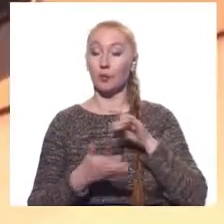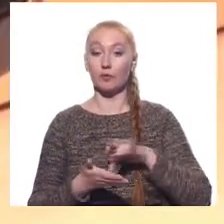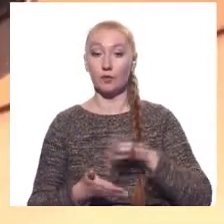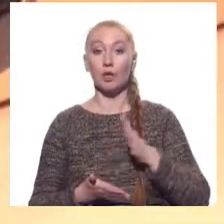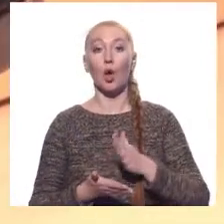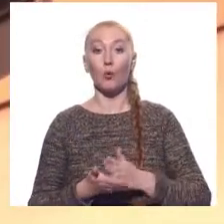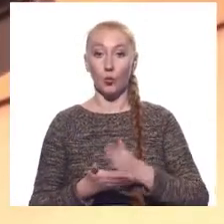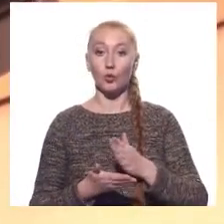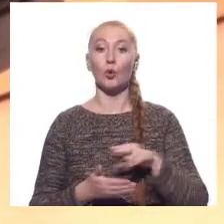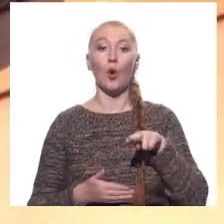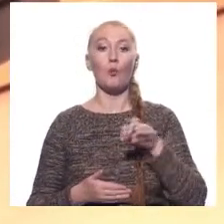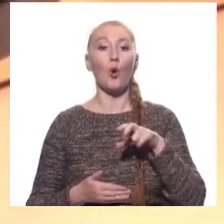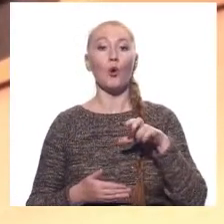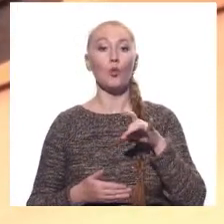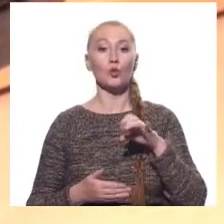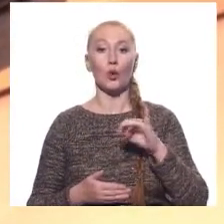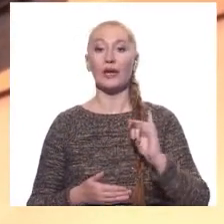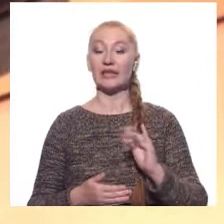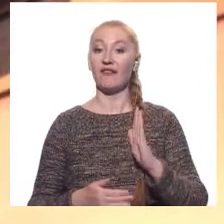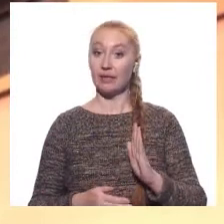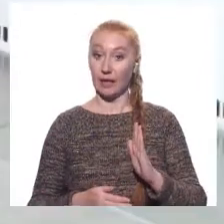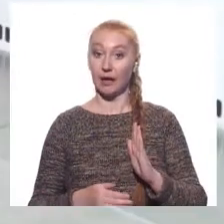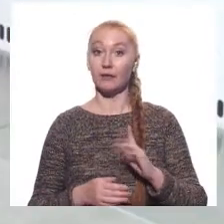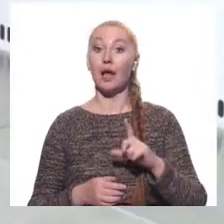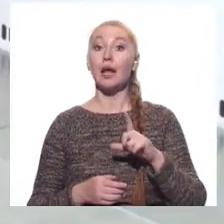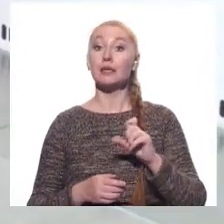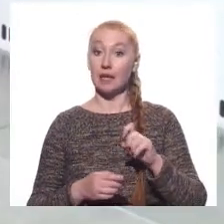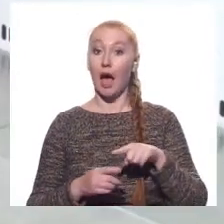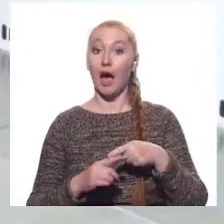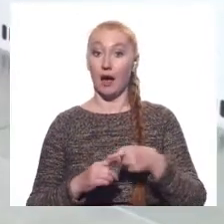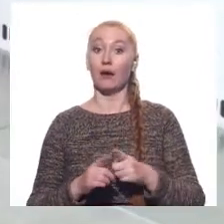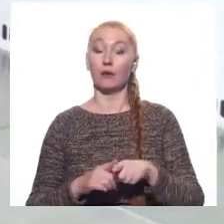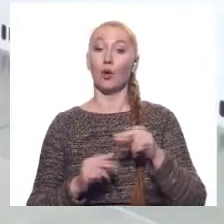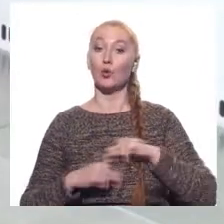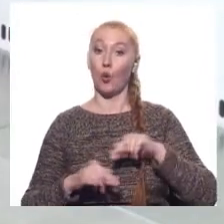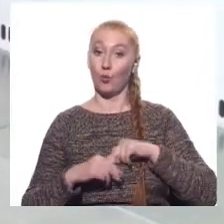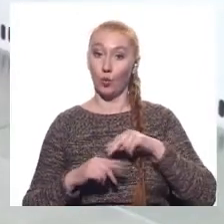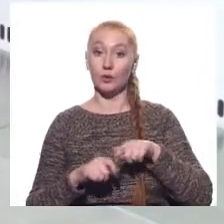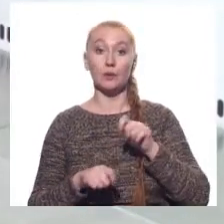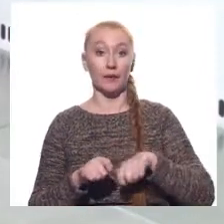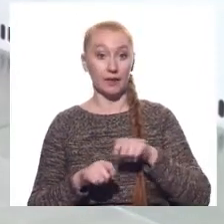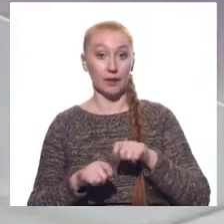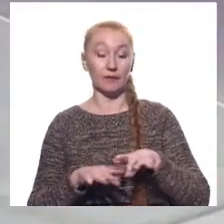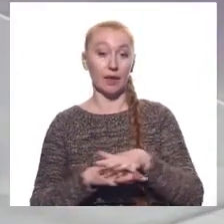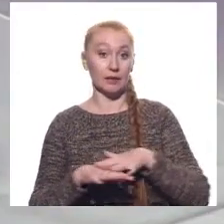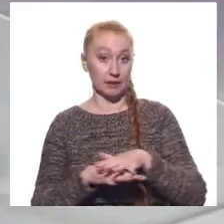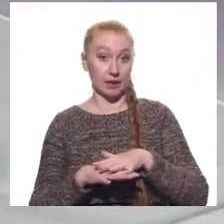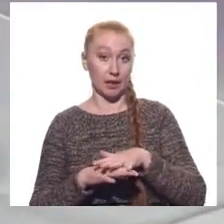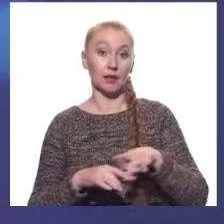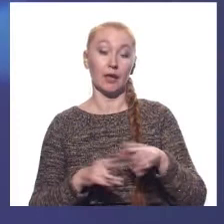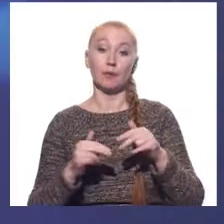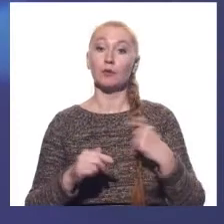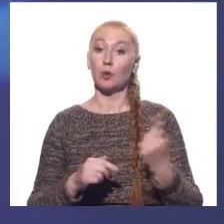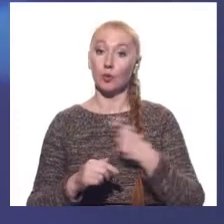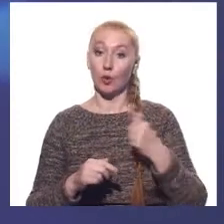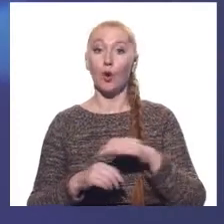центру буде Похмурка Інна Віталіївна. За вихід робота з проведення тесту населення Дніпропетровської області